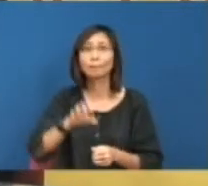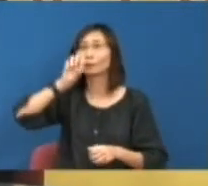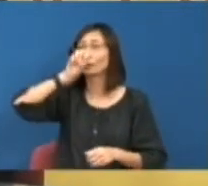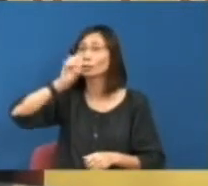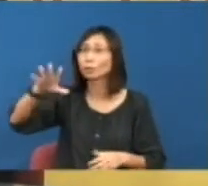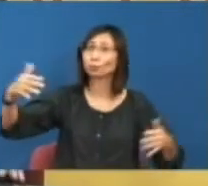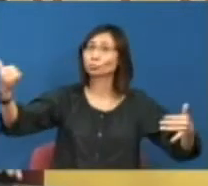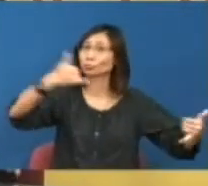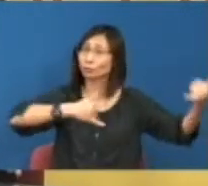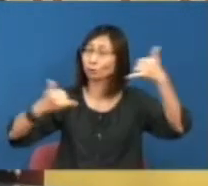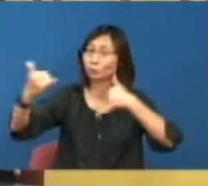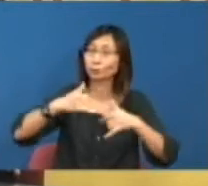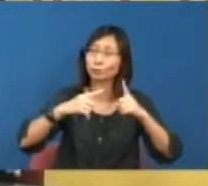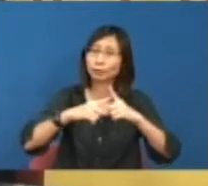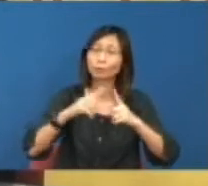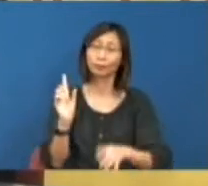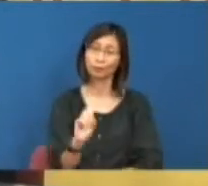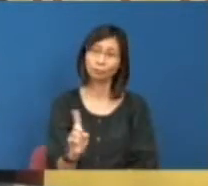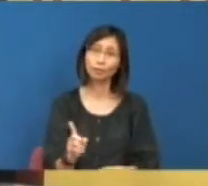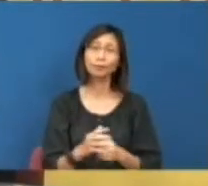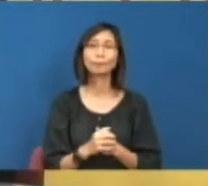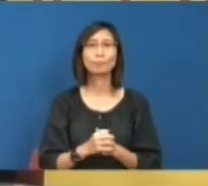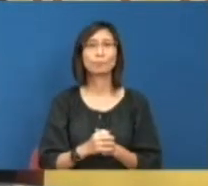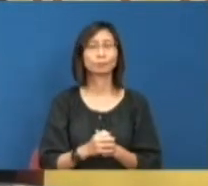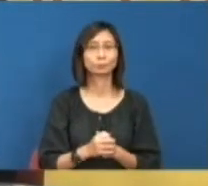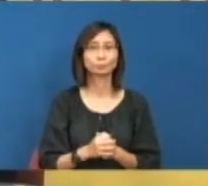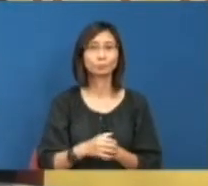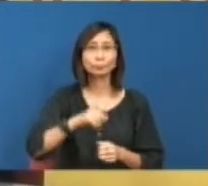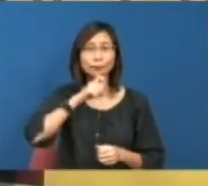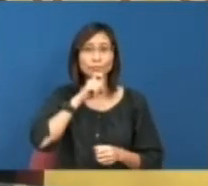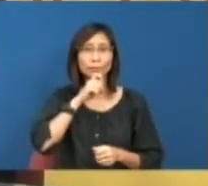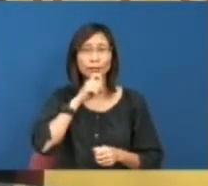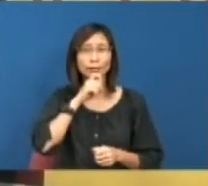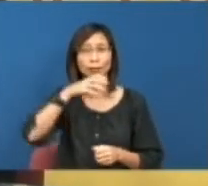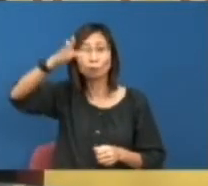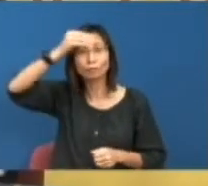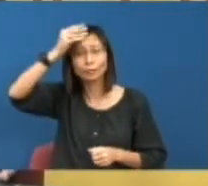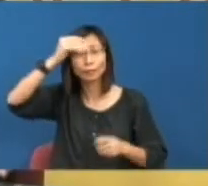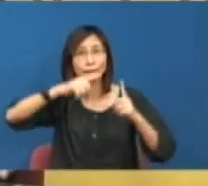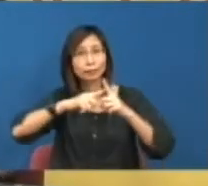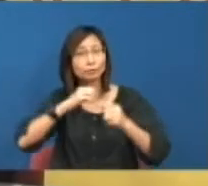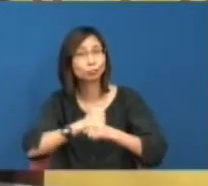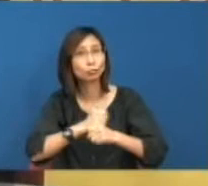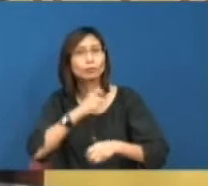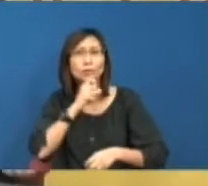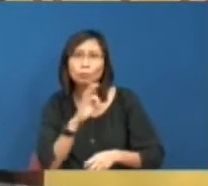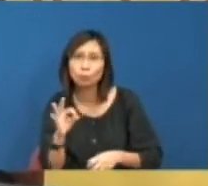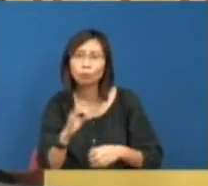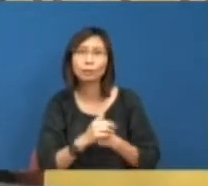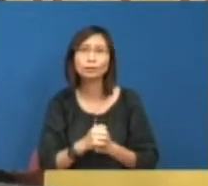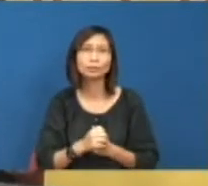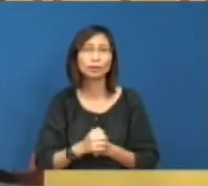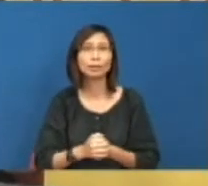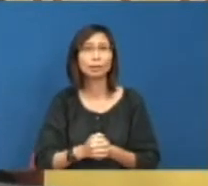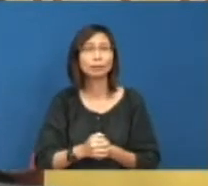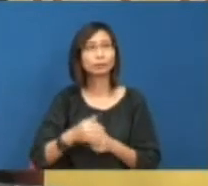我哋要佔據街頭。由此咁樣，亦都有受過訓練嘅人係做啲嘢咧。有冇相應嘅通訊設備